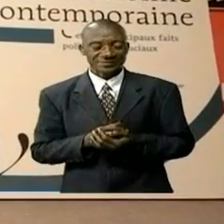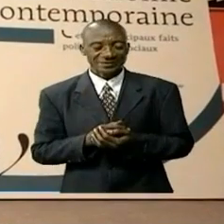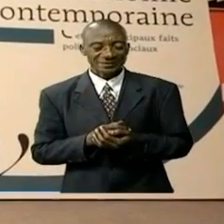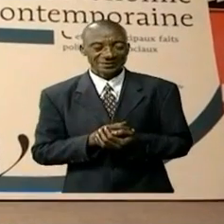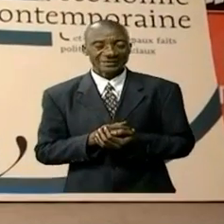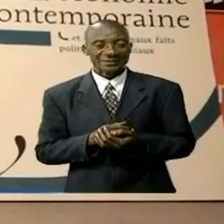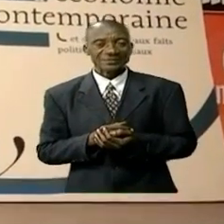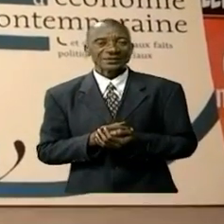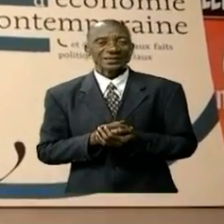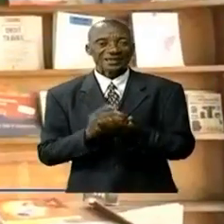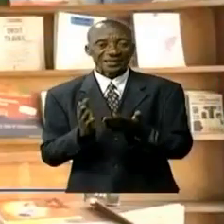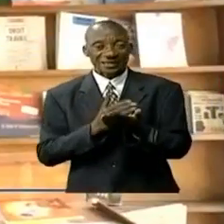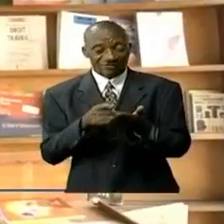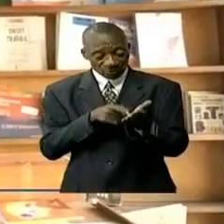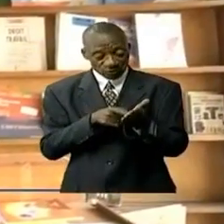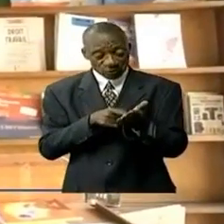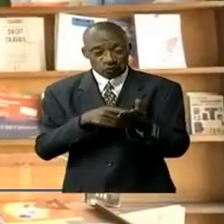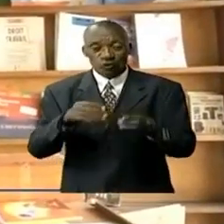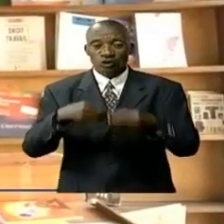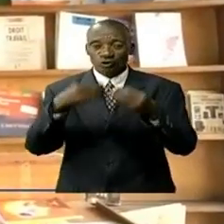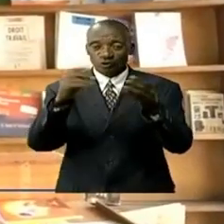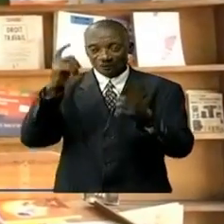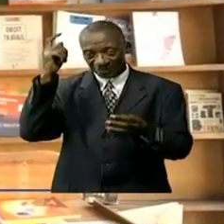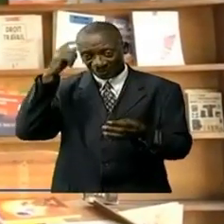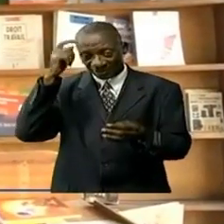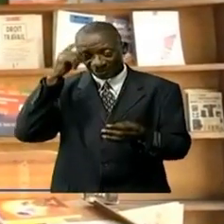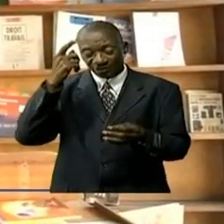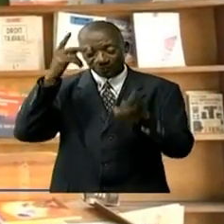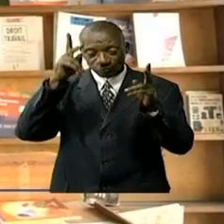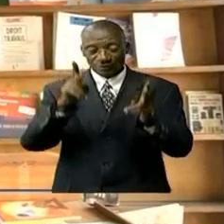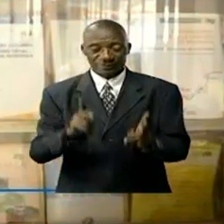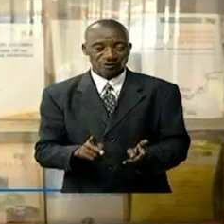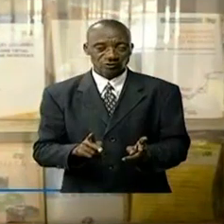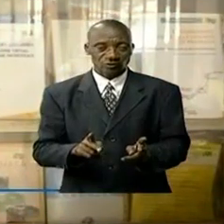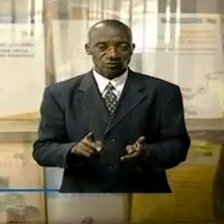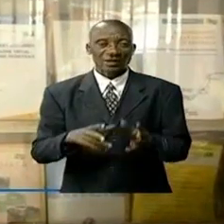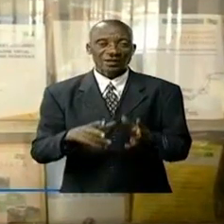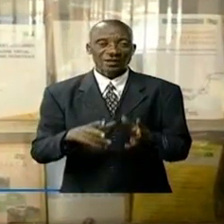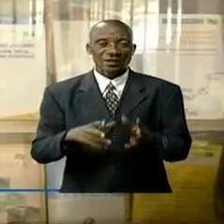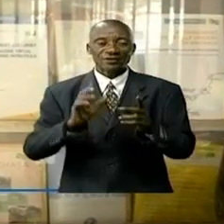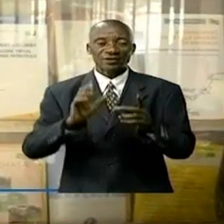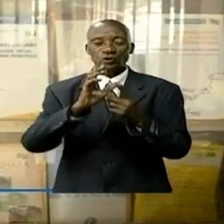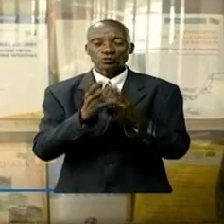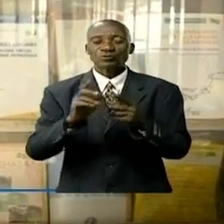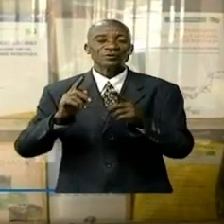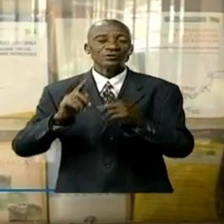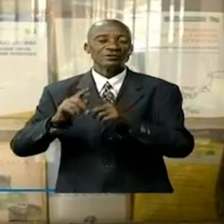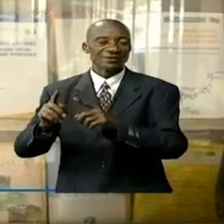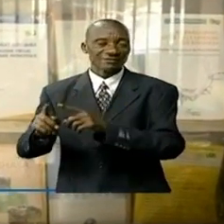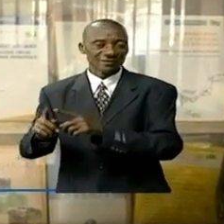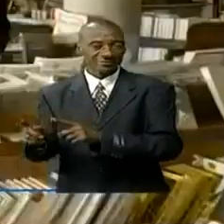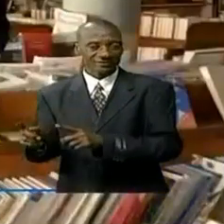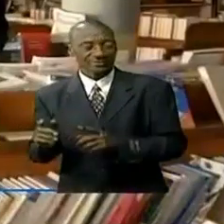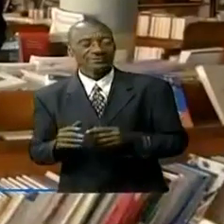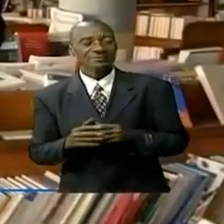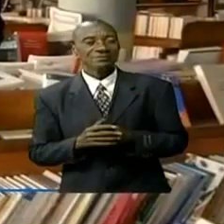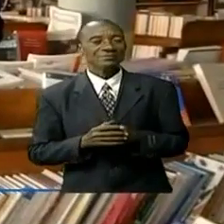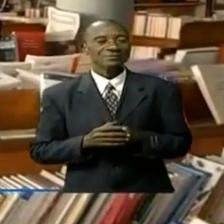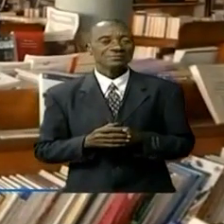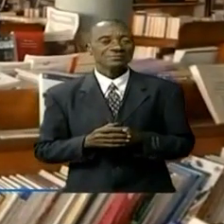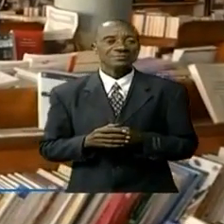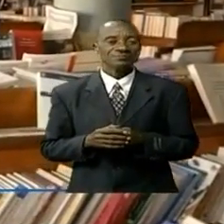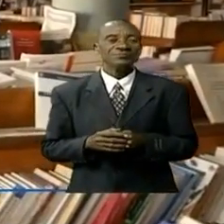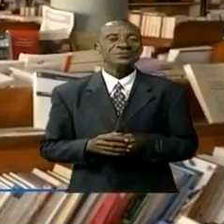et transmet la sagesse parmi les différentes cultures en connectant le passé et l'avenir. Une occasion pour Léon